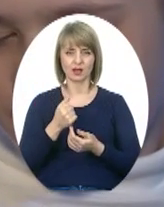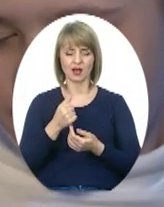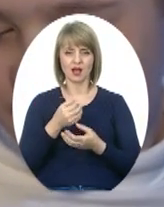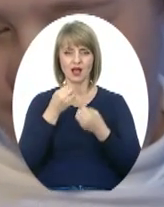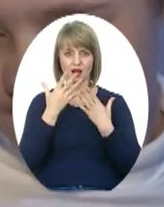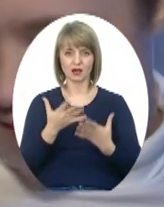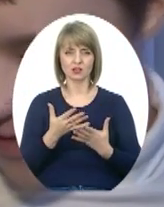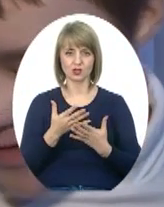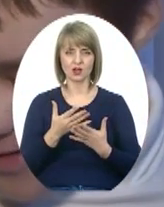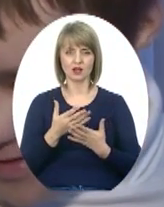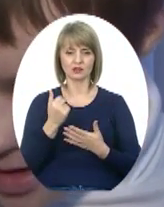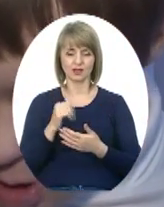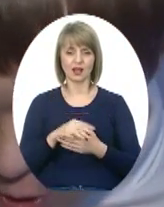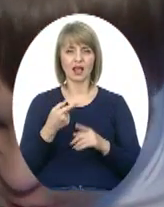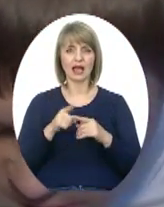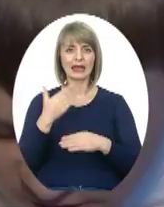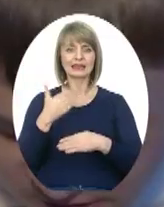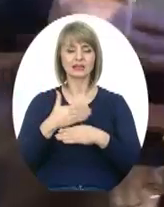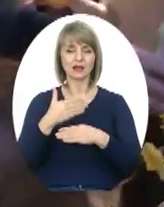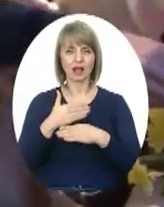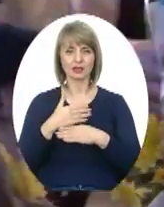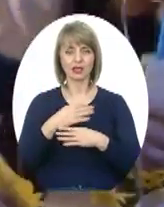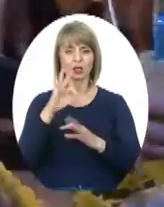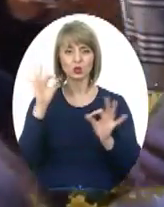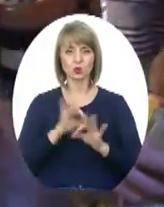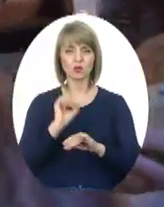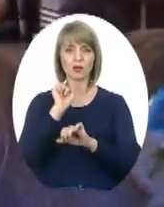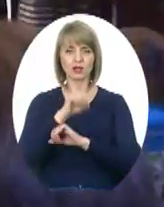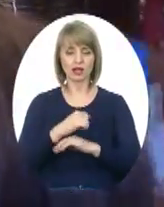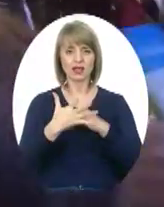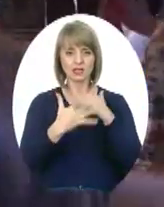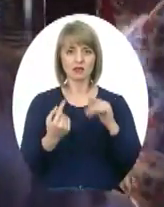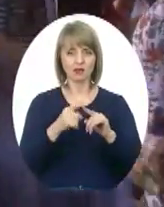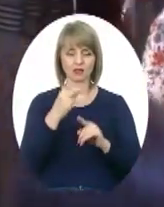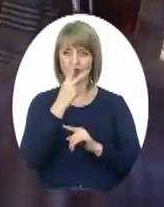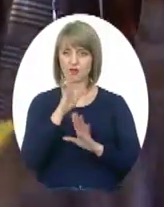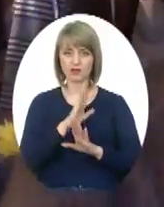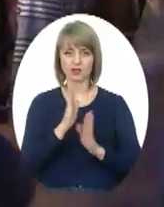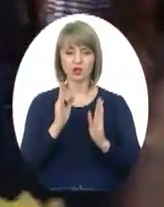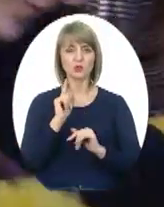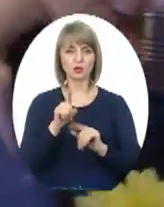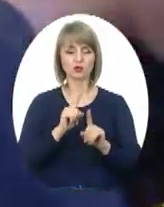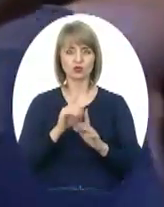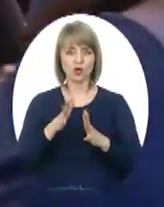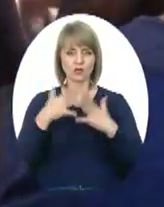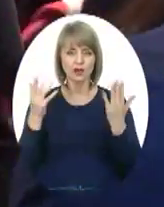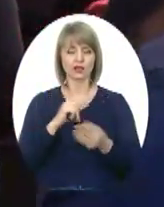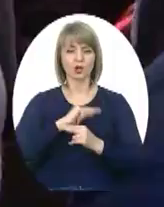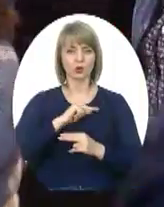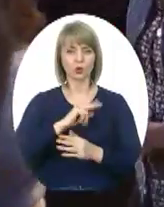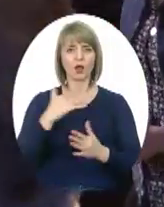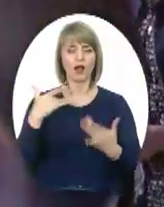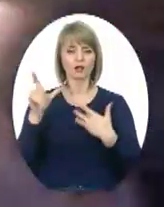легко? Да. Хорошо? Все. Этот театр искусства преодоления. Зритель этого не видит лишь потому,